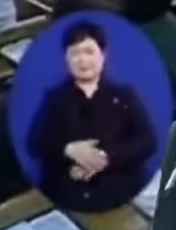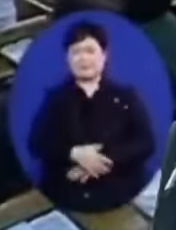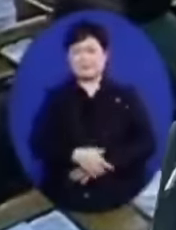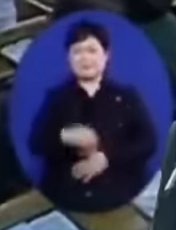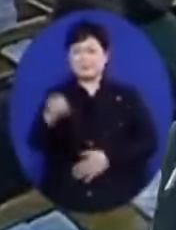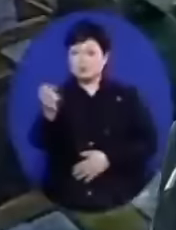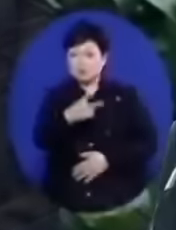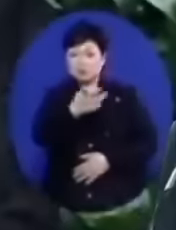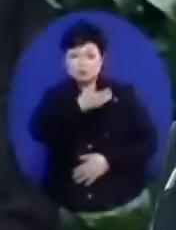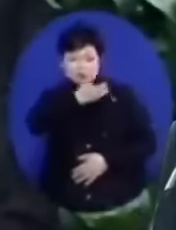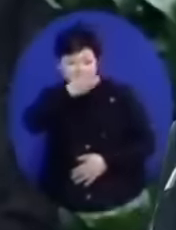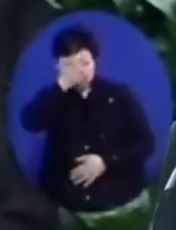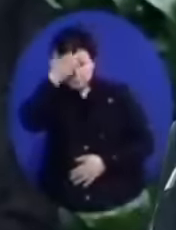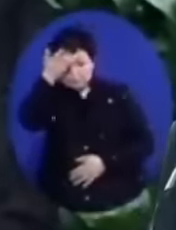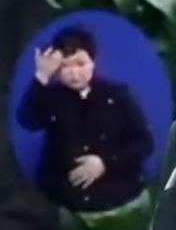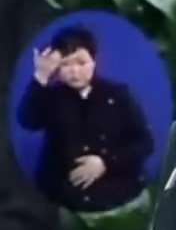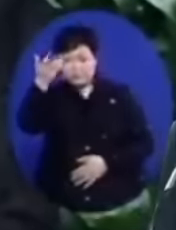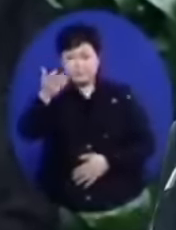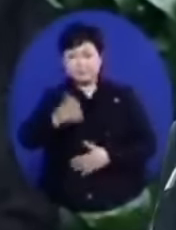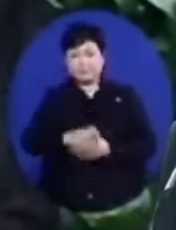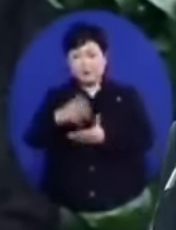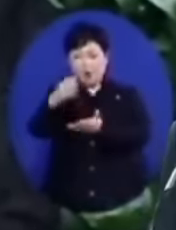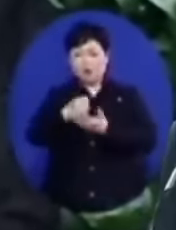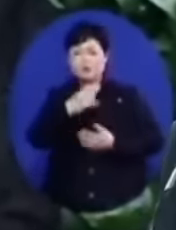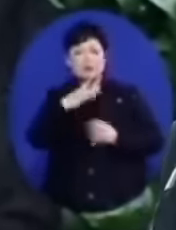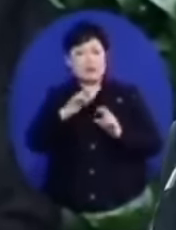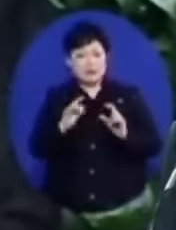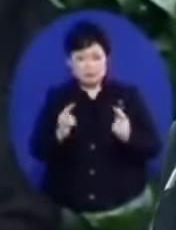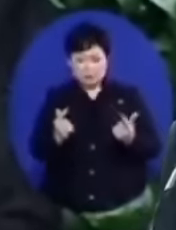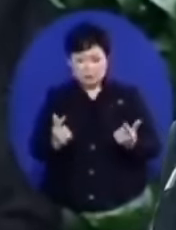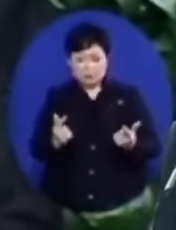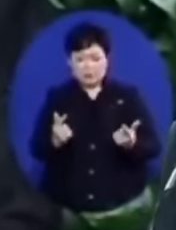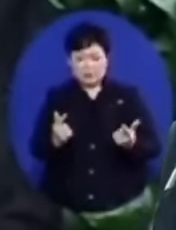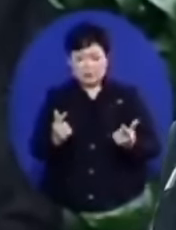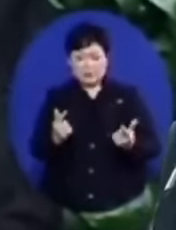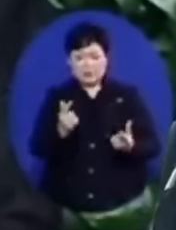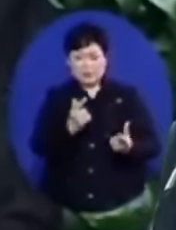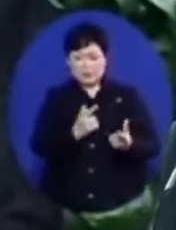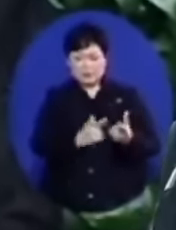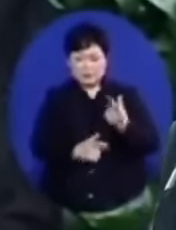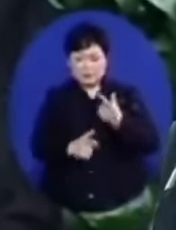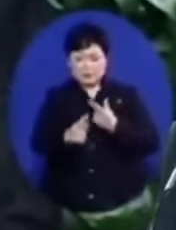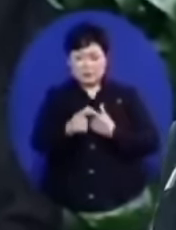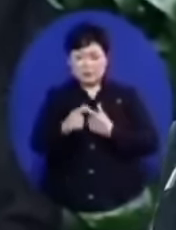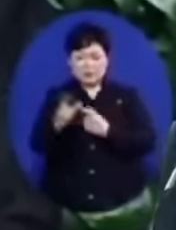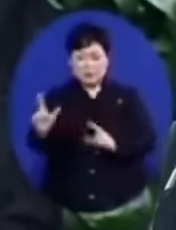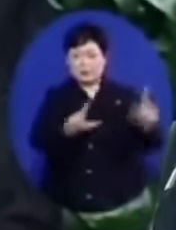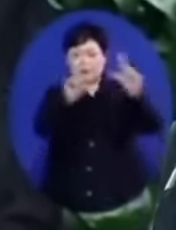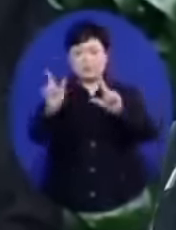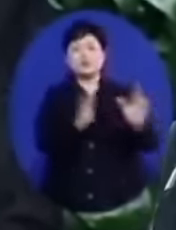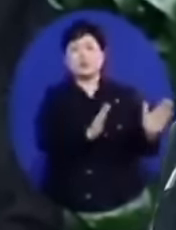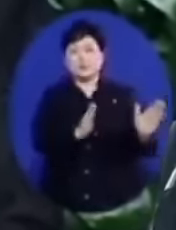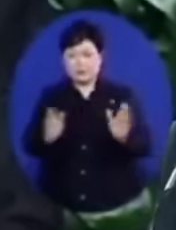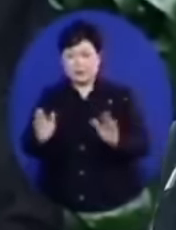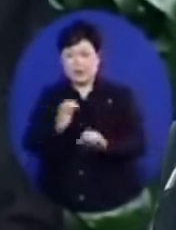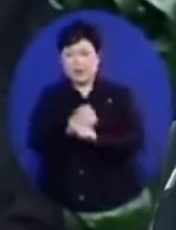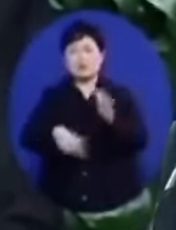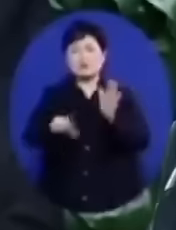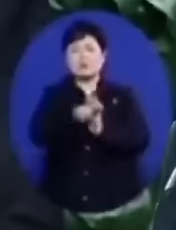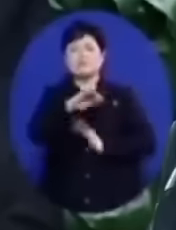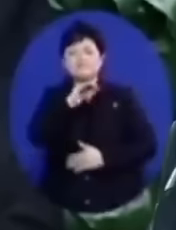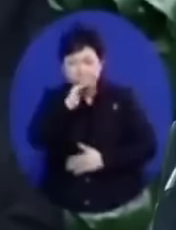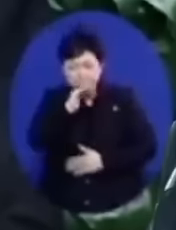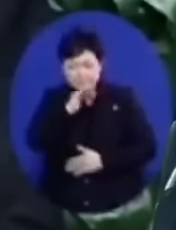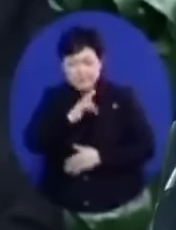또 꿈을 얻을 뿐 아니라 우리 삶을 정비하기 위하여 기다려야 되는 것입니다.